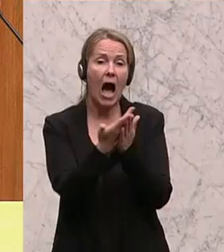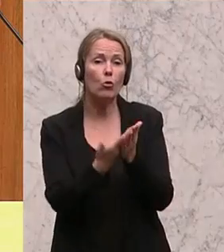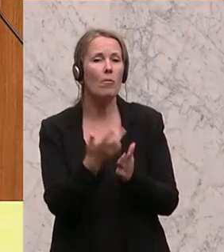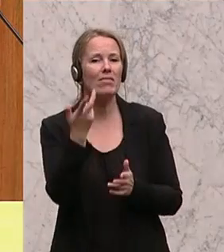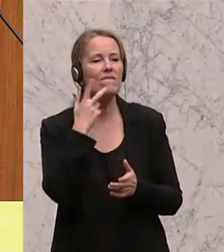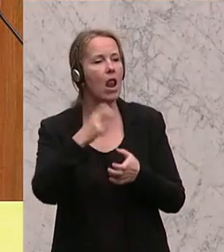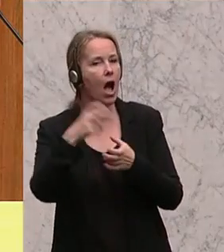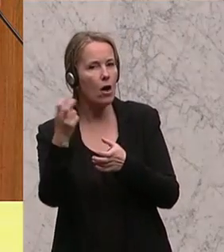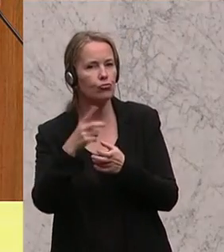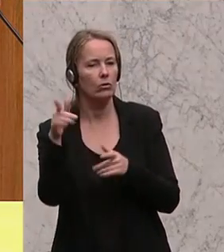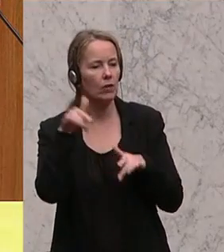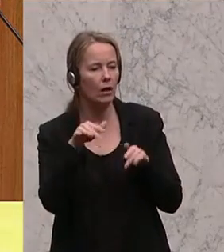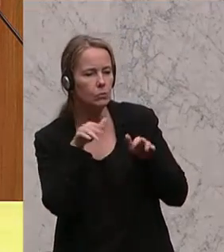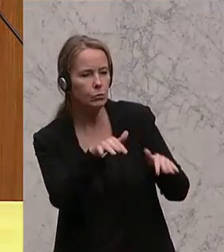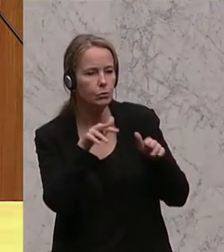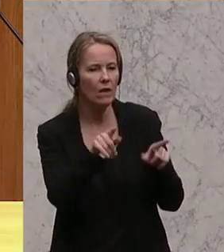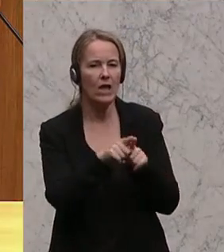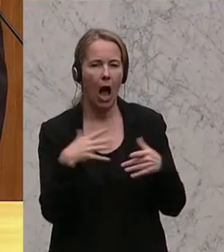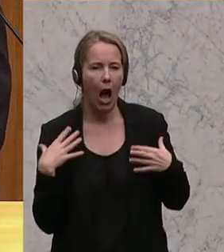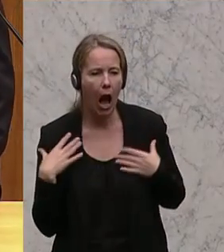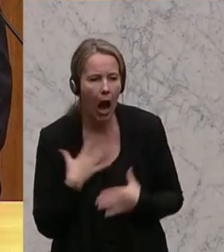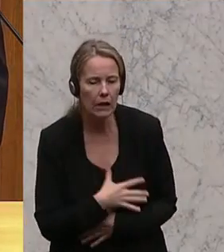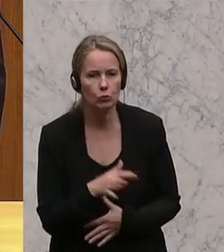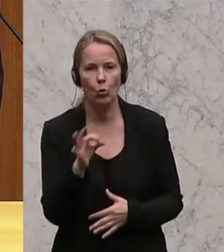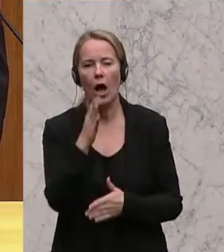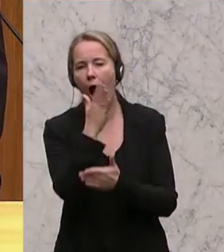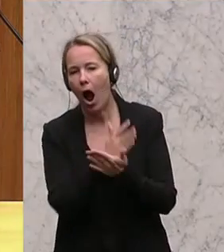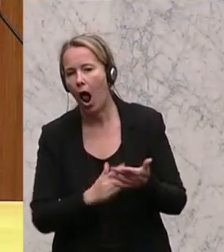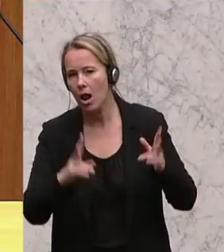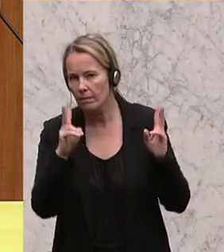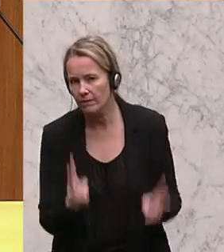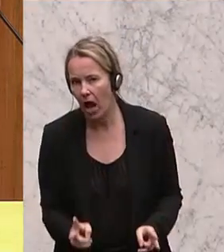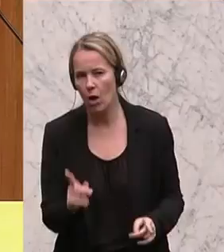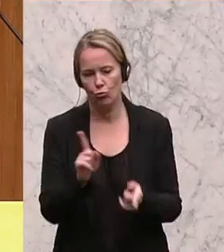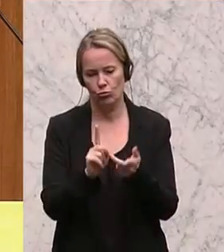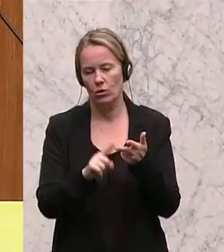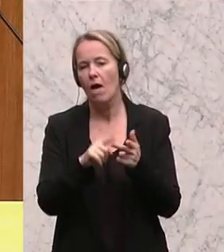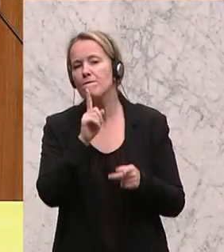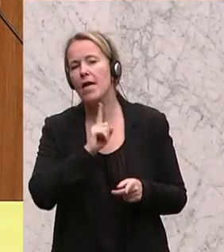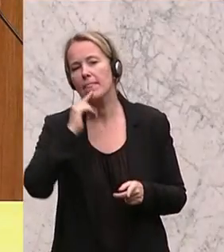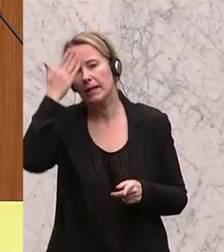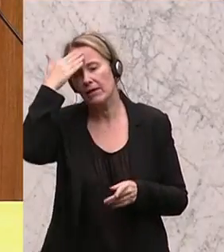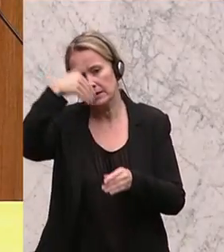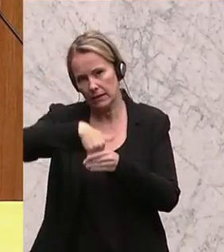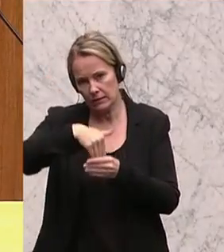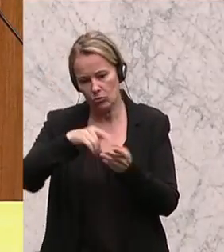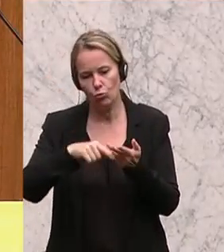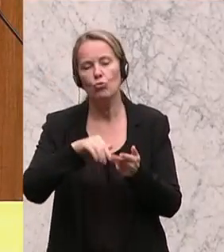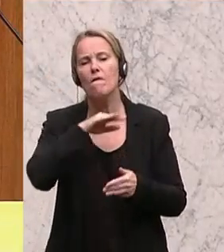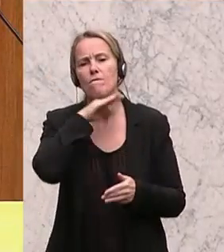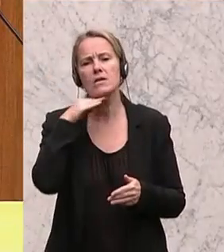die war geprägt von Angst und Angstmacherei, von Halbwahrheiten und wenig Sachkundigkeit und von vielen, vielen